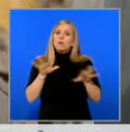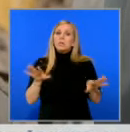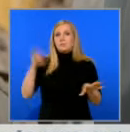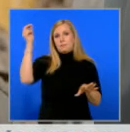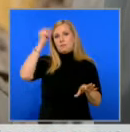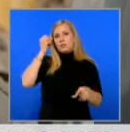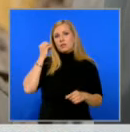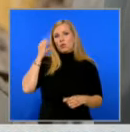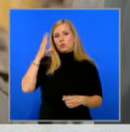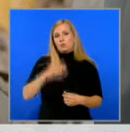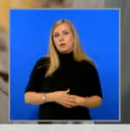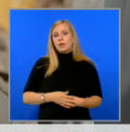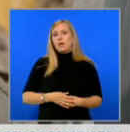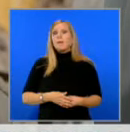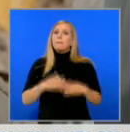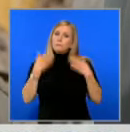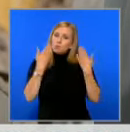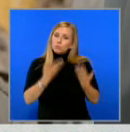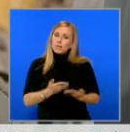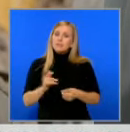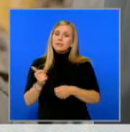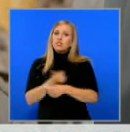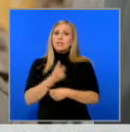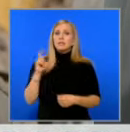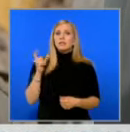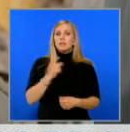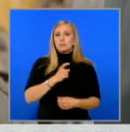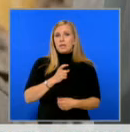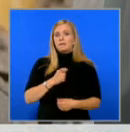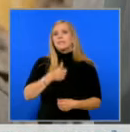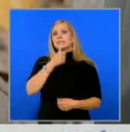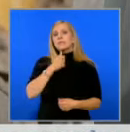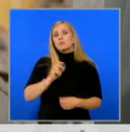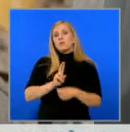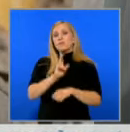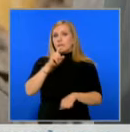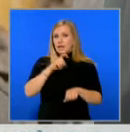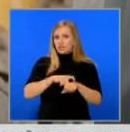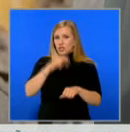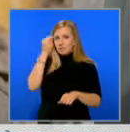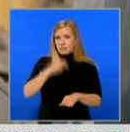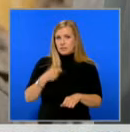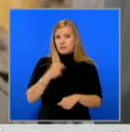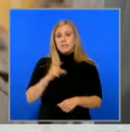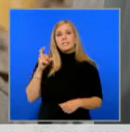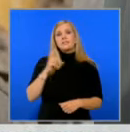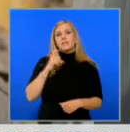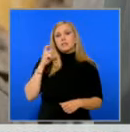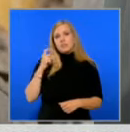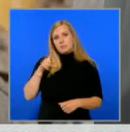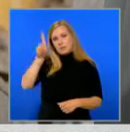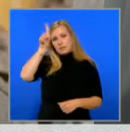българската култура поклонението ще бъде на 16 септември събота от 1200 в църквата свети